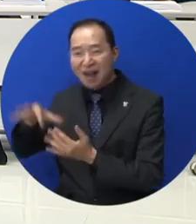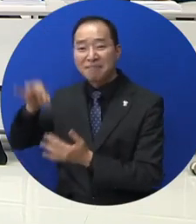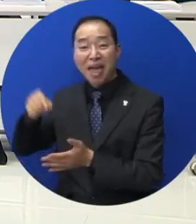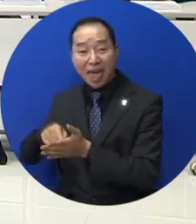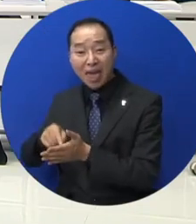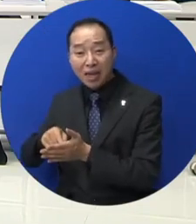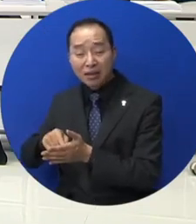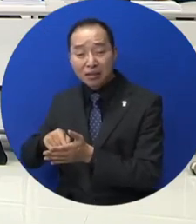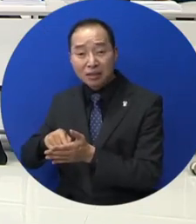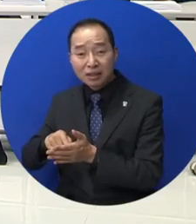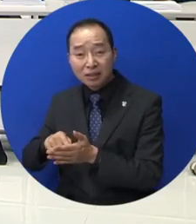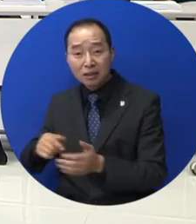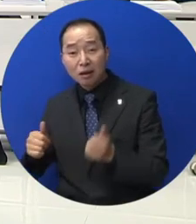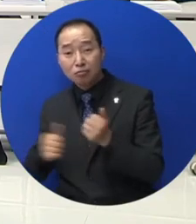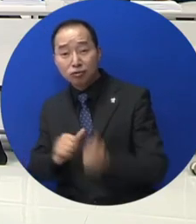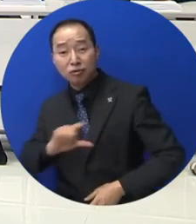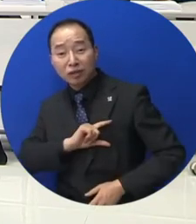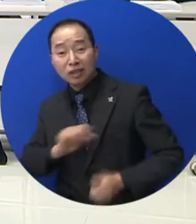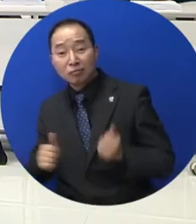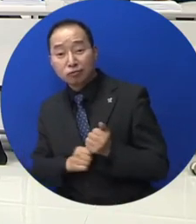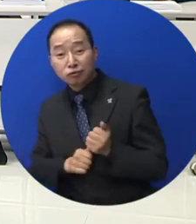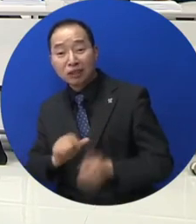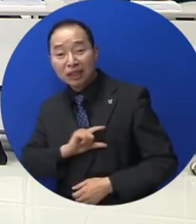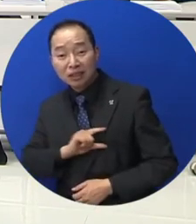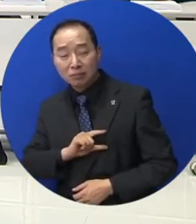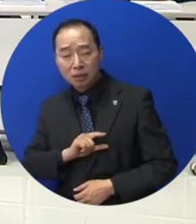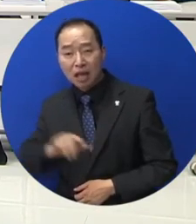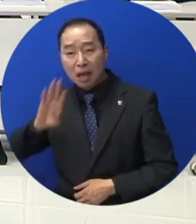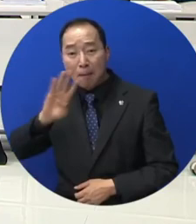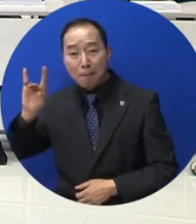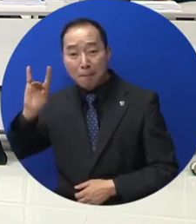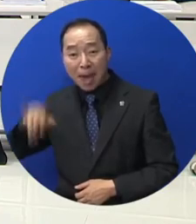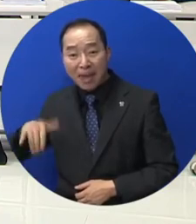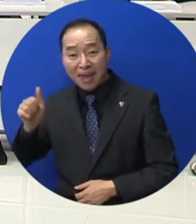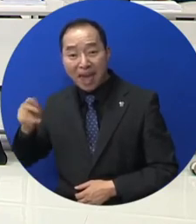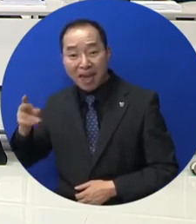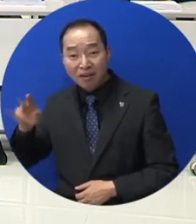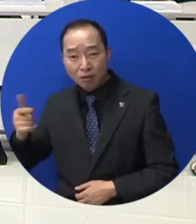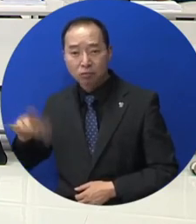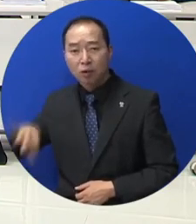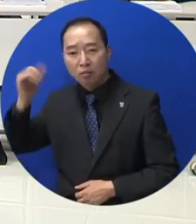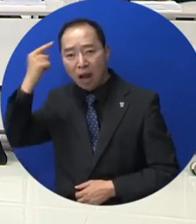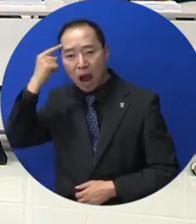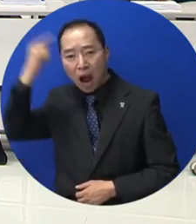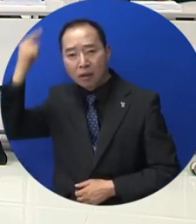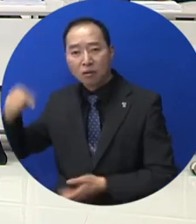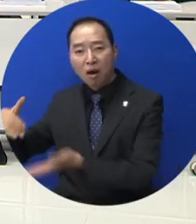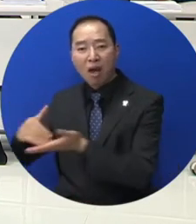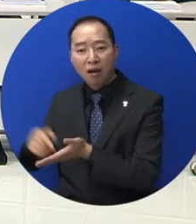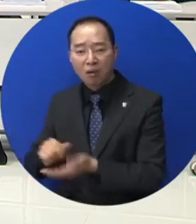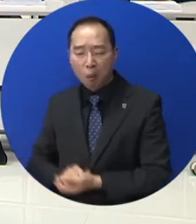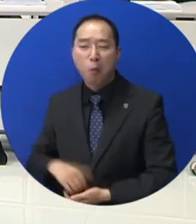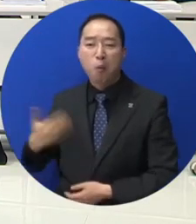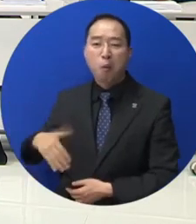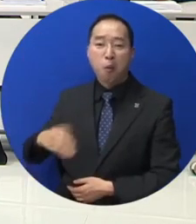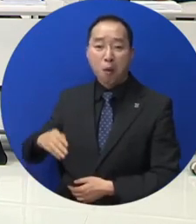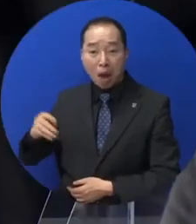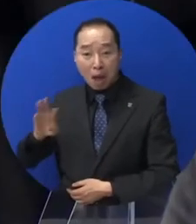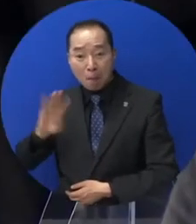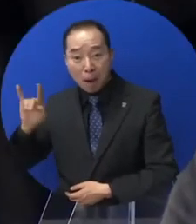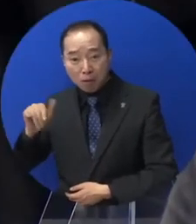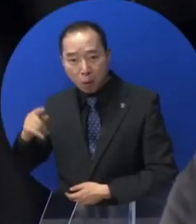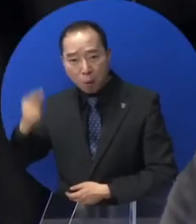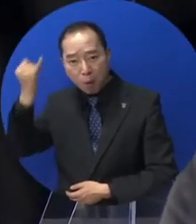부캐 아이디어는 백혜련 의원이 예. 제 처음에 내신 아이디어입니다. 그러니까 백혜련 의원님이 아이디어 뱅크셨군요. 그렇습니다. 예. 답변